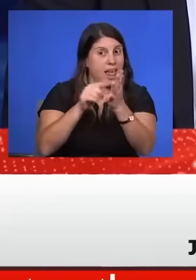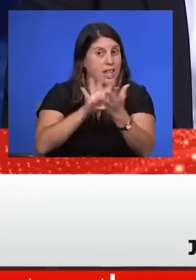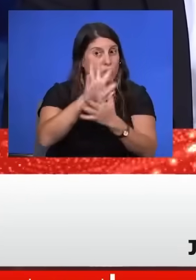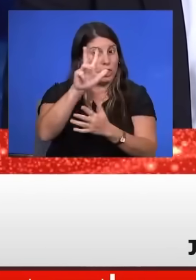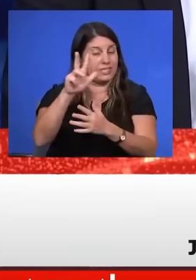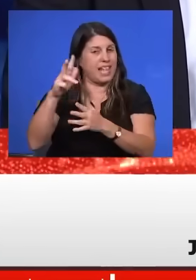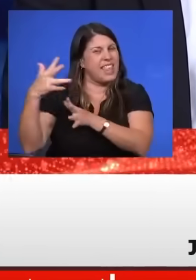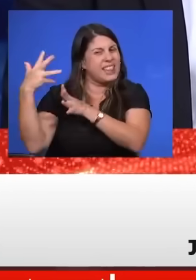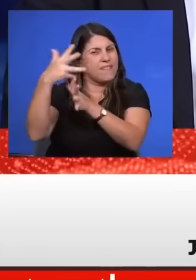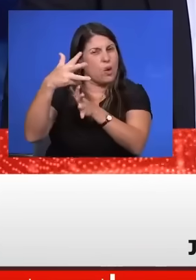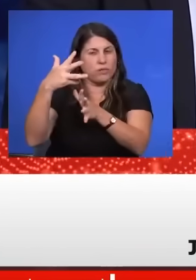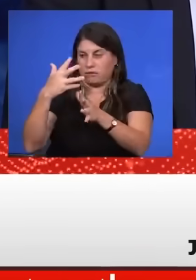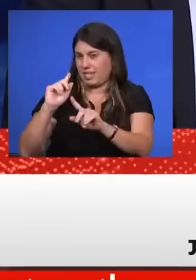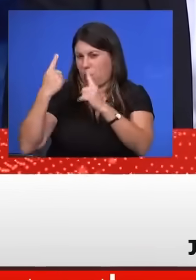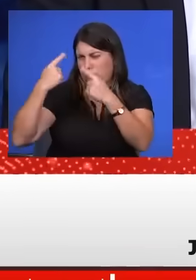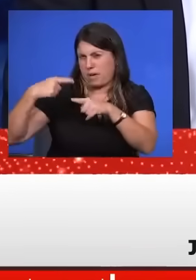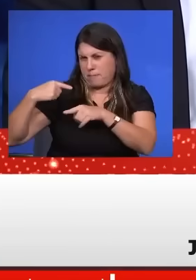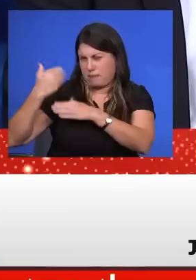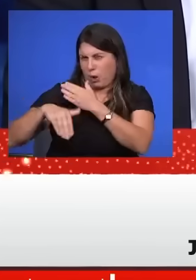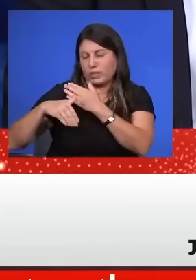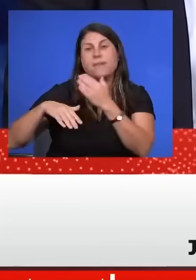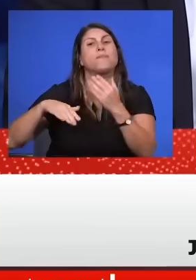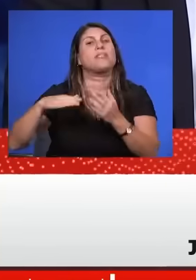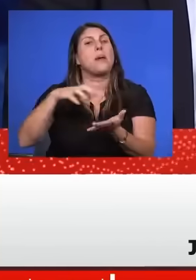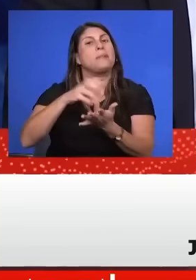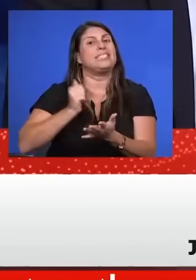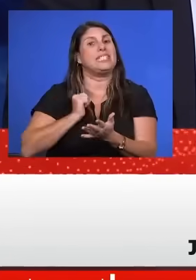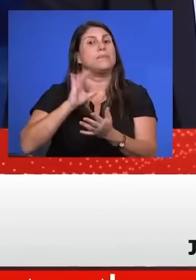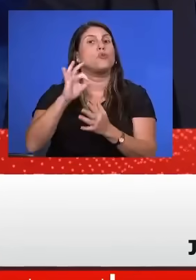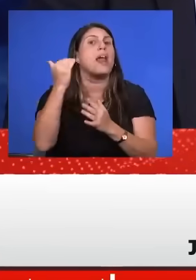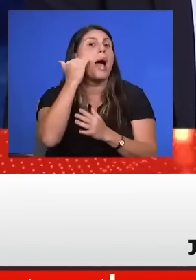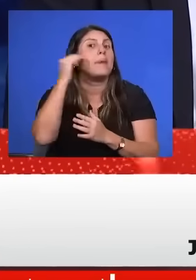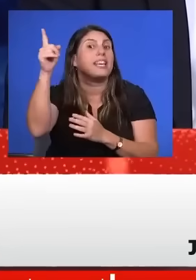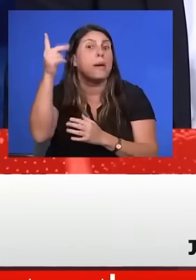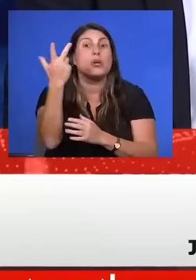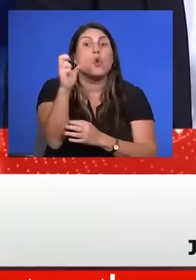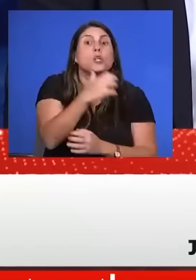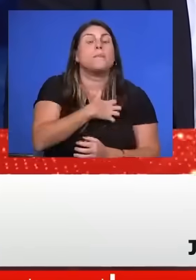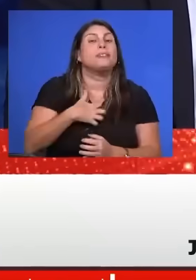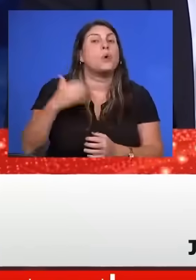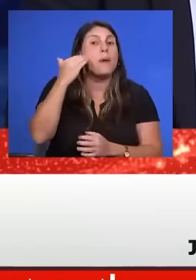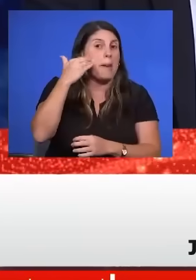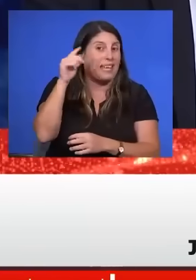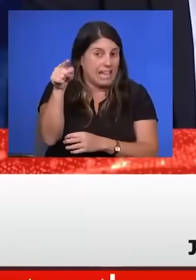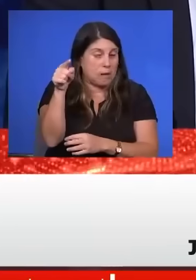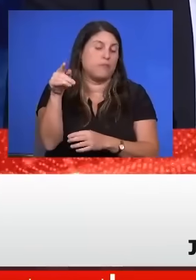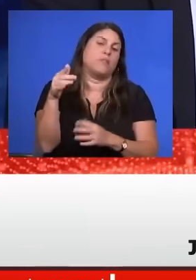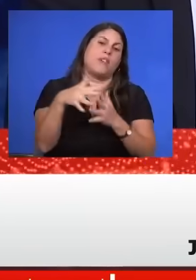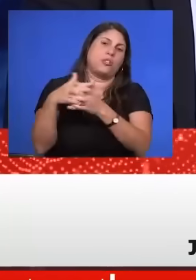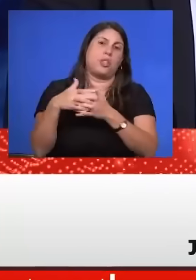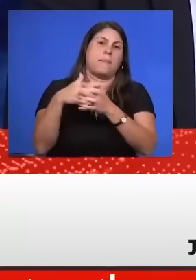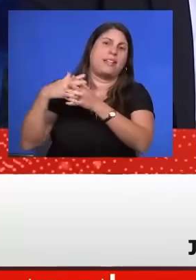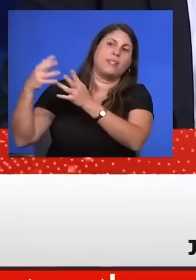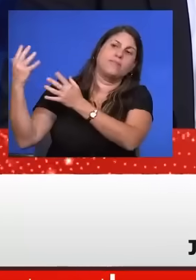האחרונים נגד בסיסים אמריקנים במזרח התיכון, 30 פצועים אמריקנים בתקיפות האלה, וארצות הברית שולחת מערכות הגנה